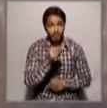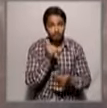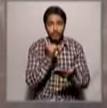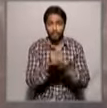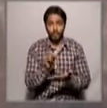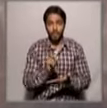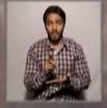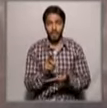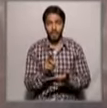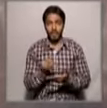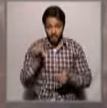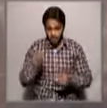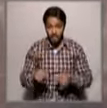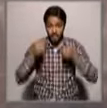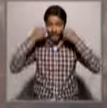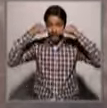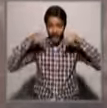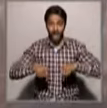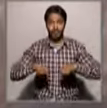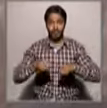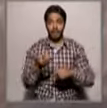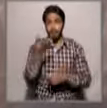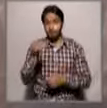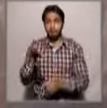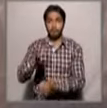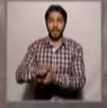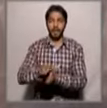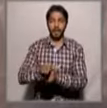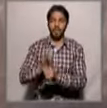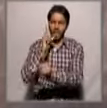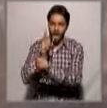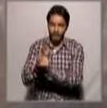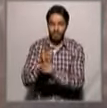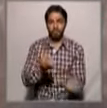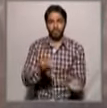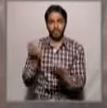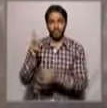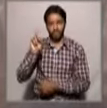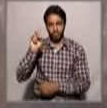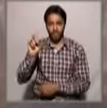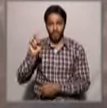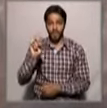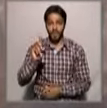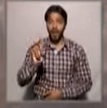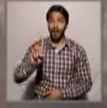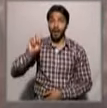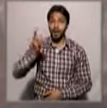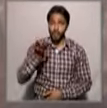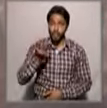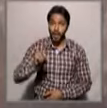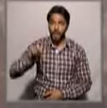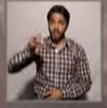وأنت في عالم الشهادة وتملكين بعض الشيء ولكن في هناك أشياء لا تملكيها. فالله سبحانه وتعالى إذا من عليك